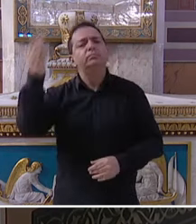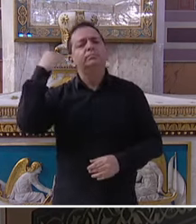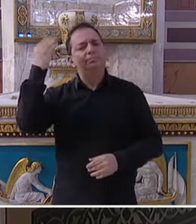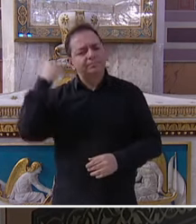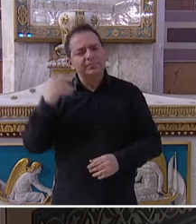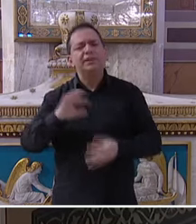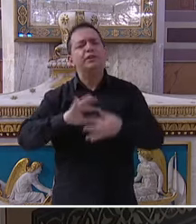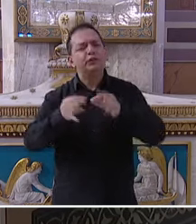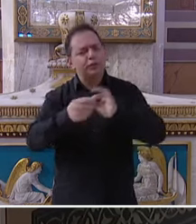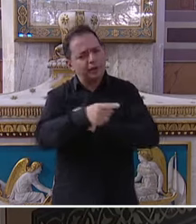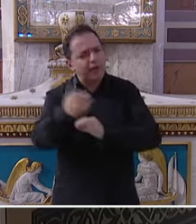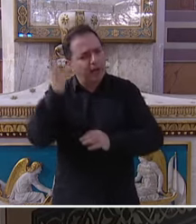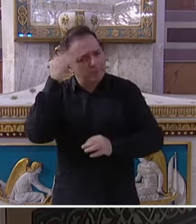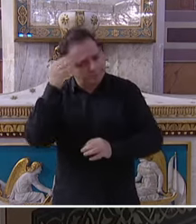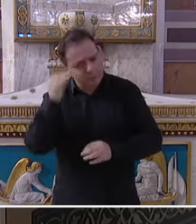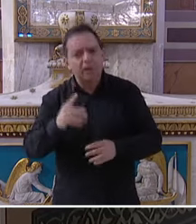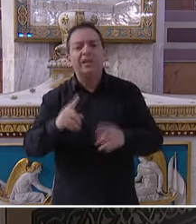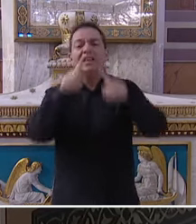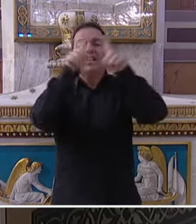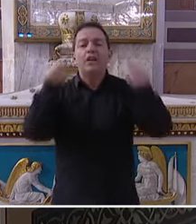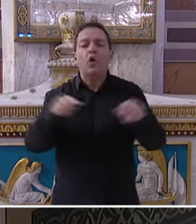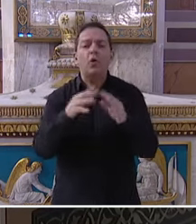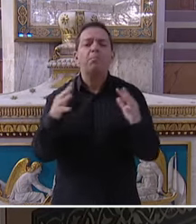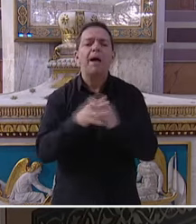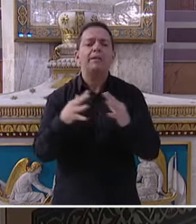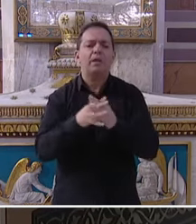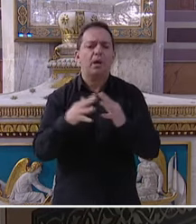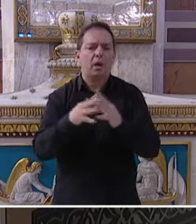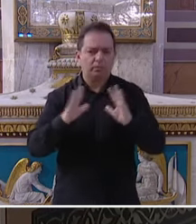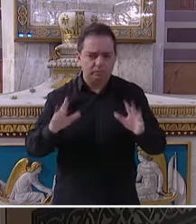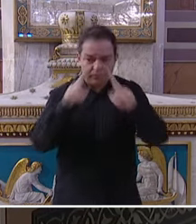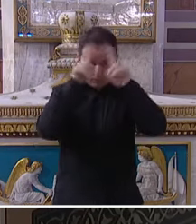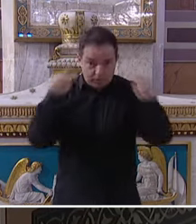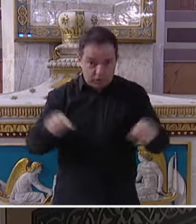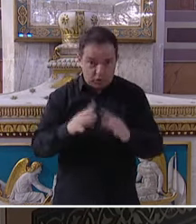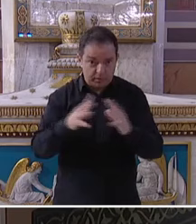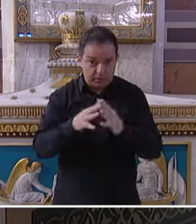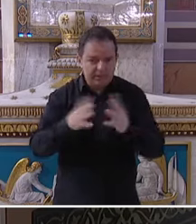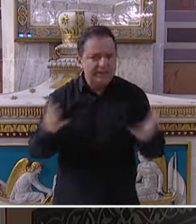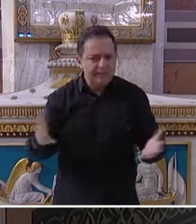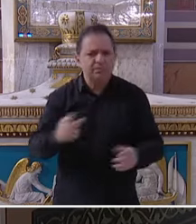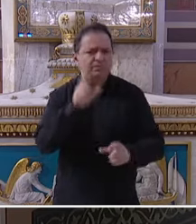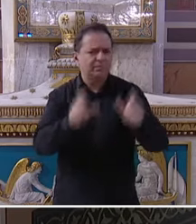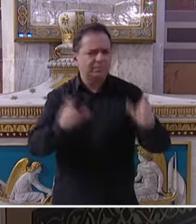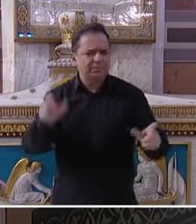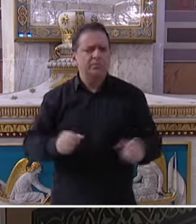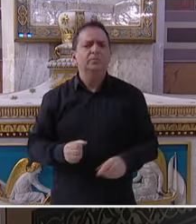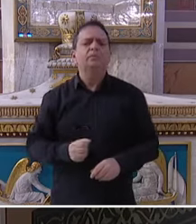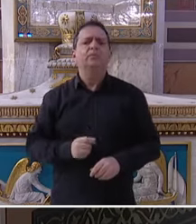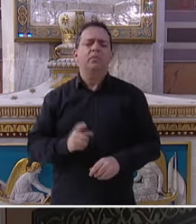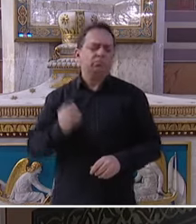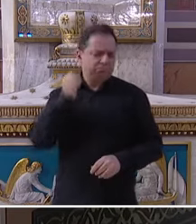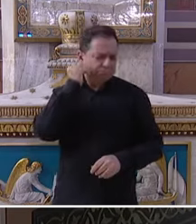ιστορία, δεν μπορούσαν να δεχθούν ότι είναι